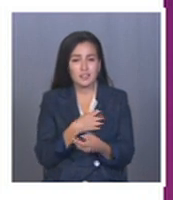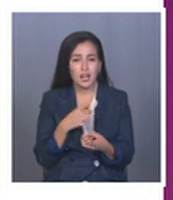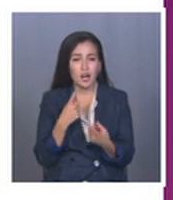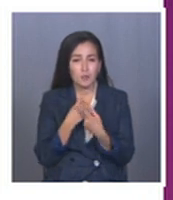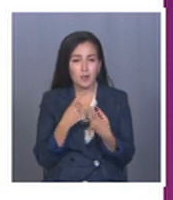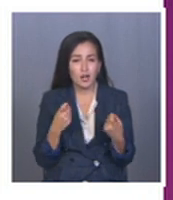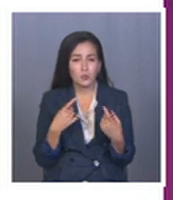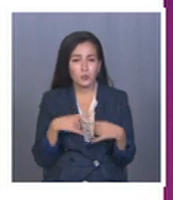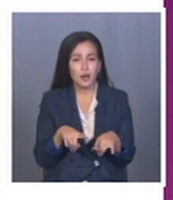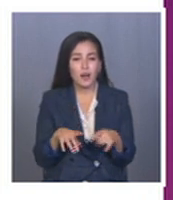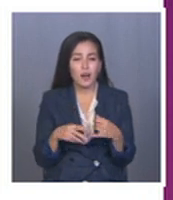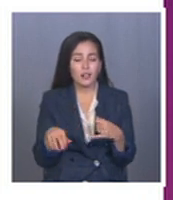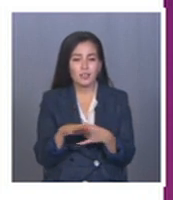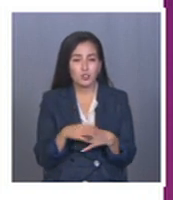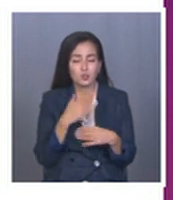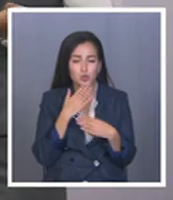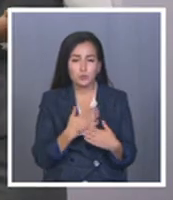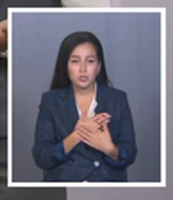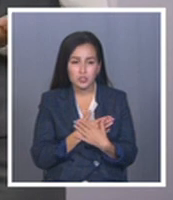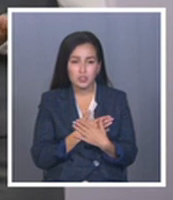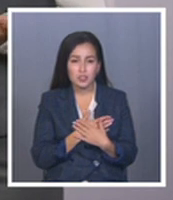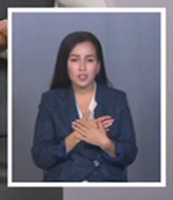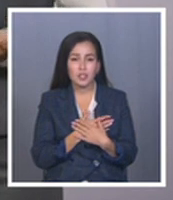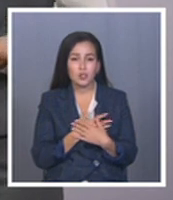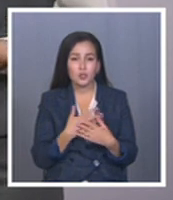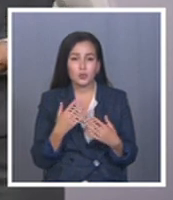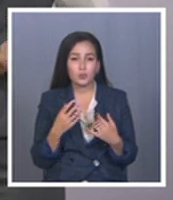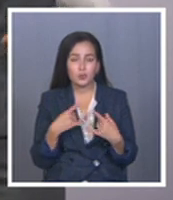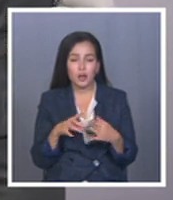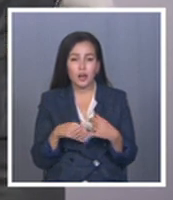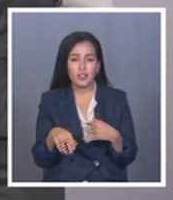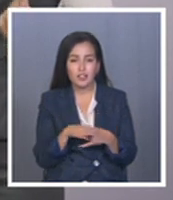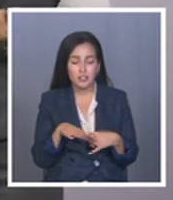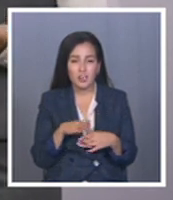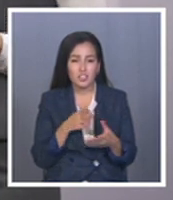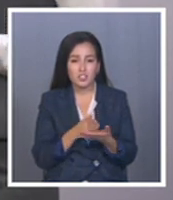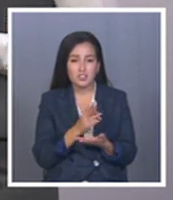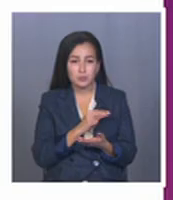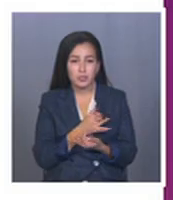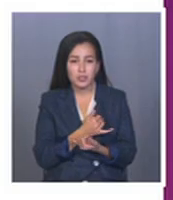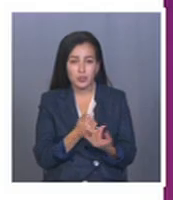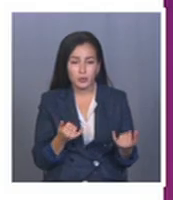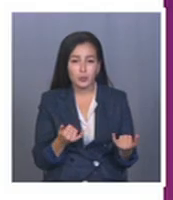туған халқына деген сүйіспеншілік, туған халқына қызмет ету, көсем, тұлға.